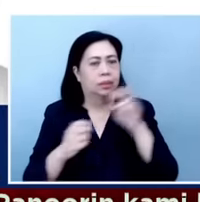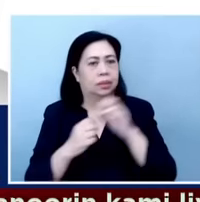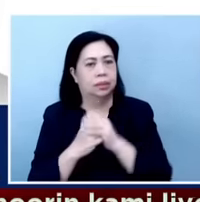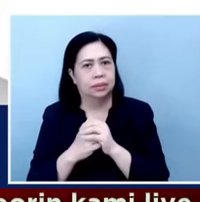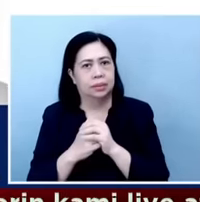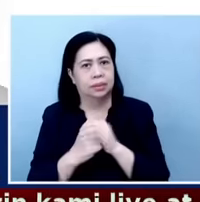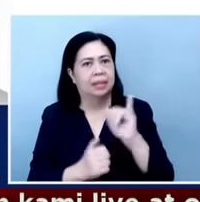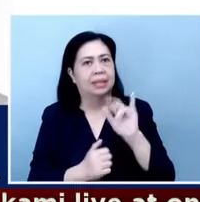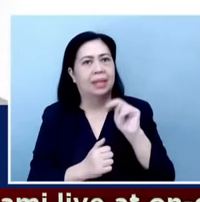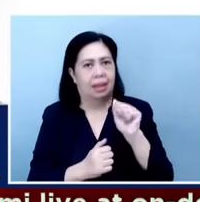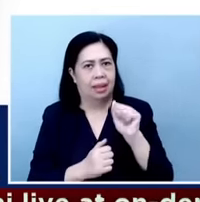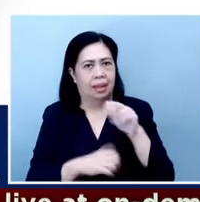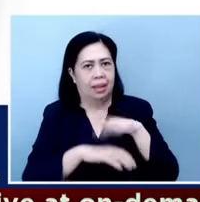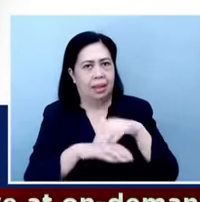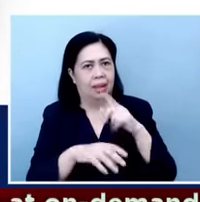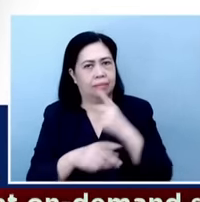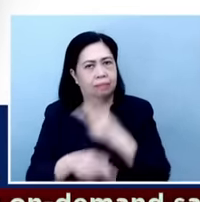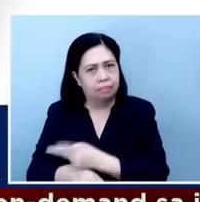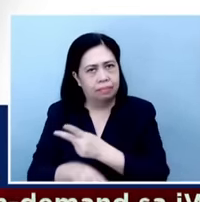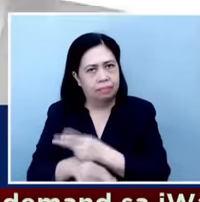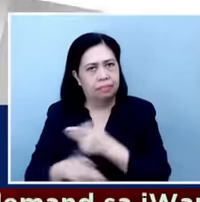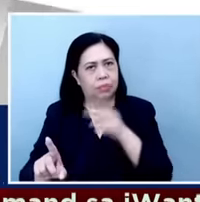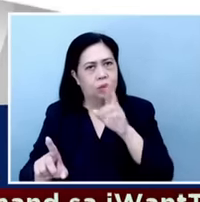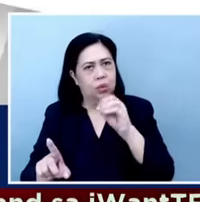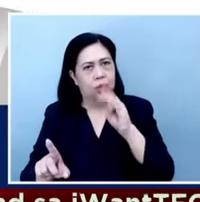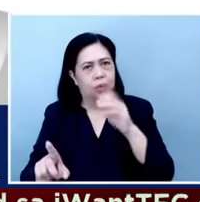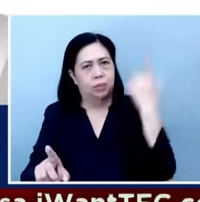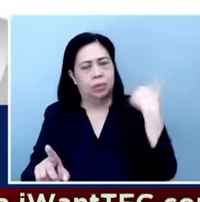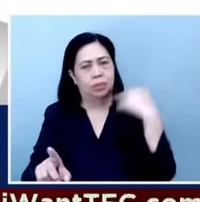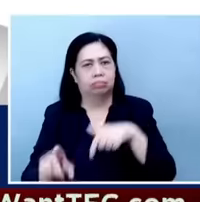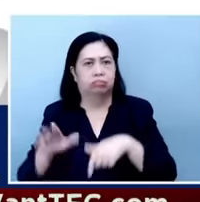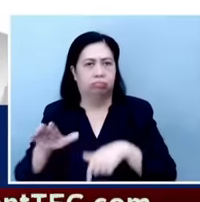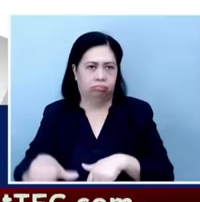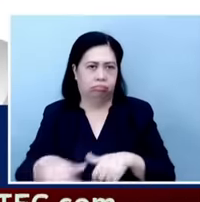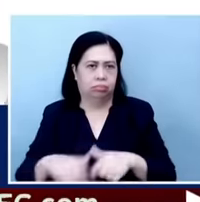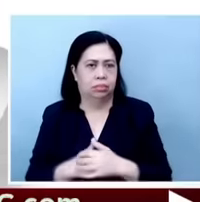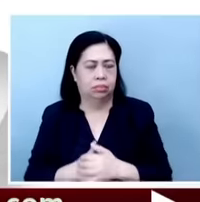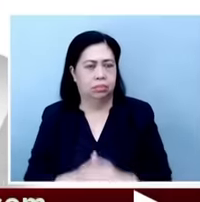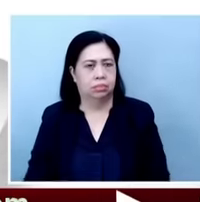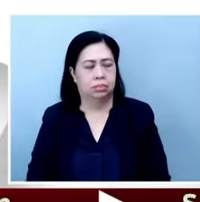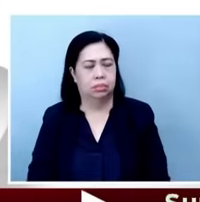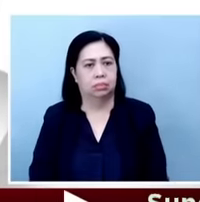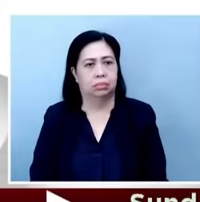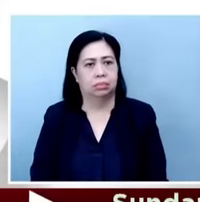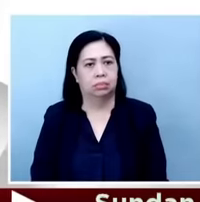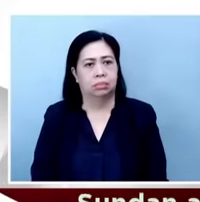ina, ang nag-alaga kay Robbie noong bata pa siya.